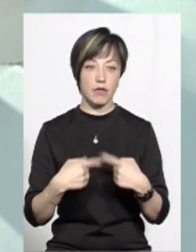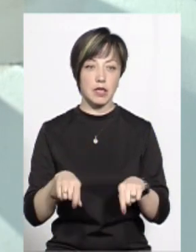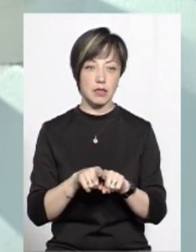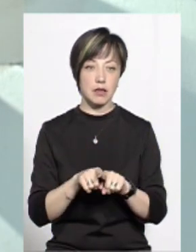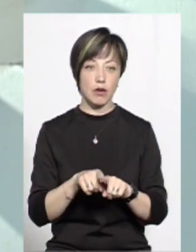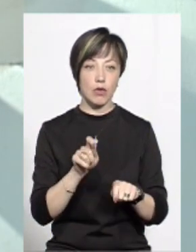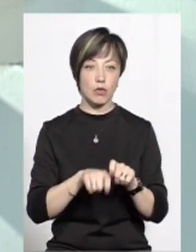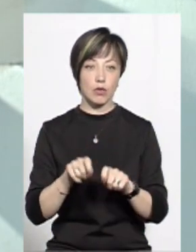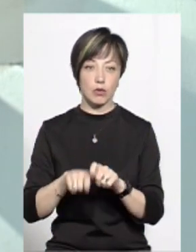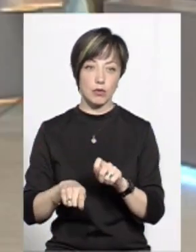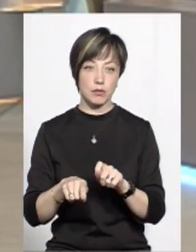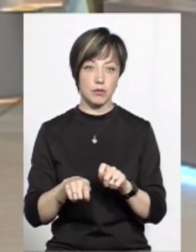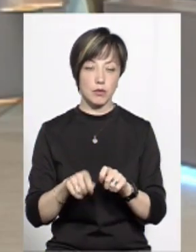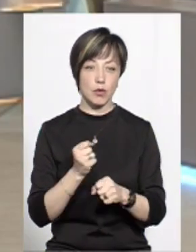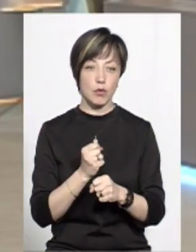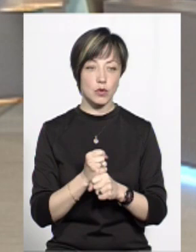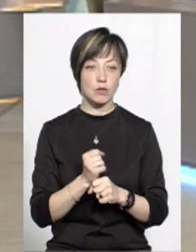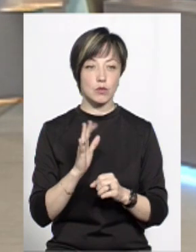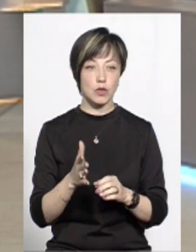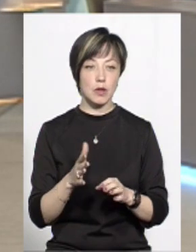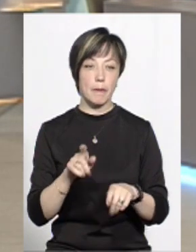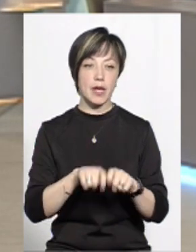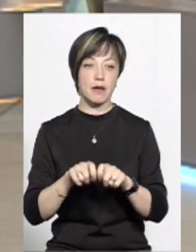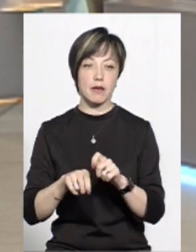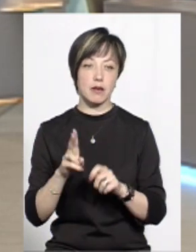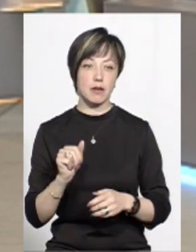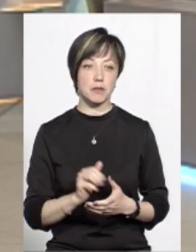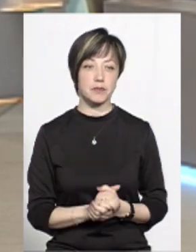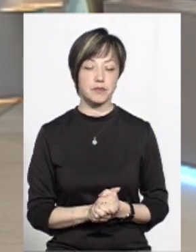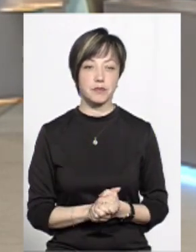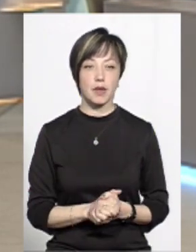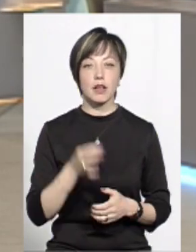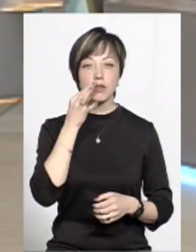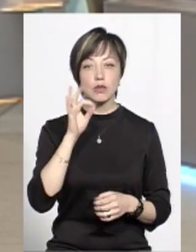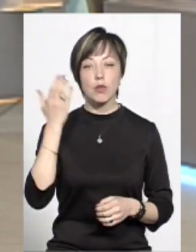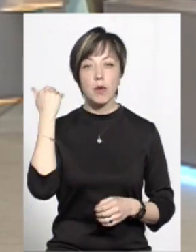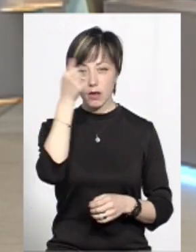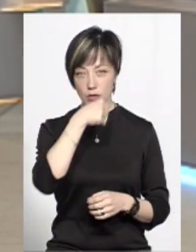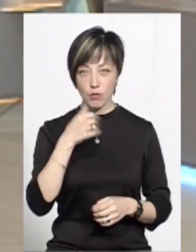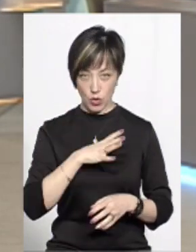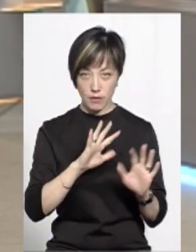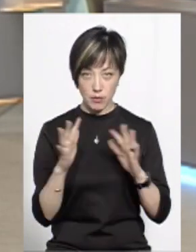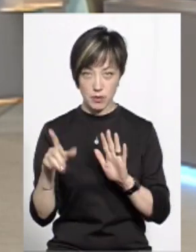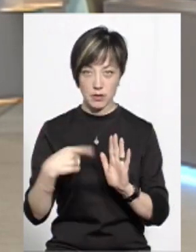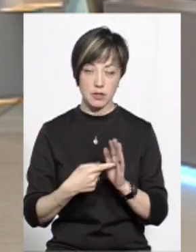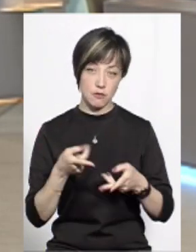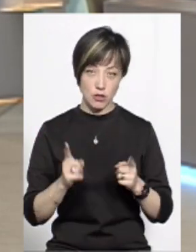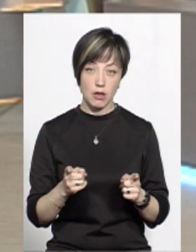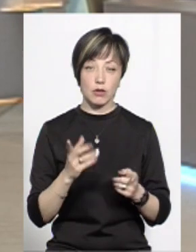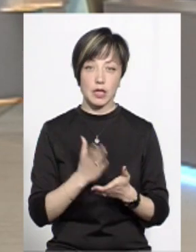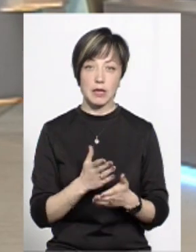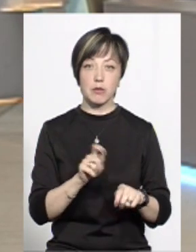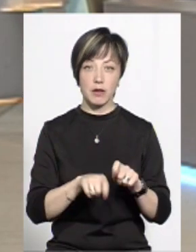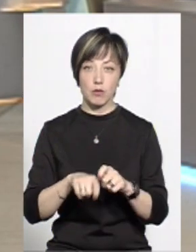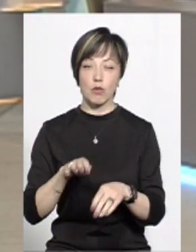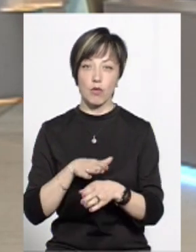відділ контрольно-перевірочної роботи. Тобто по ньому буде здійснюватись перевірка. А з досвіду попередніх років були такі випадки? Звичайно, звичайно.